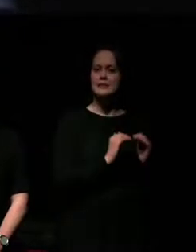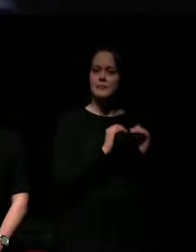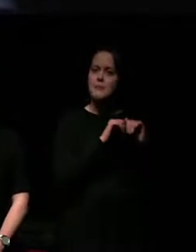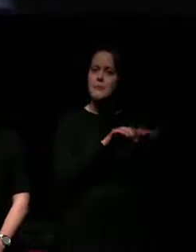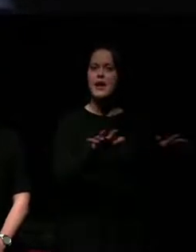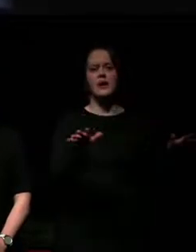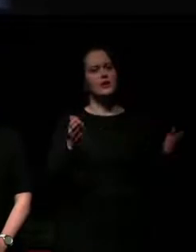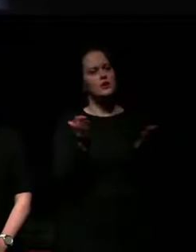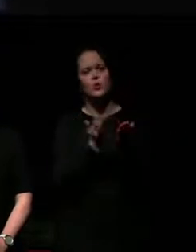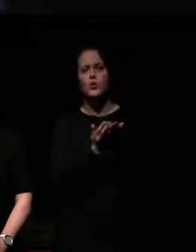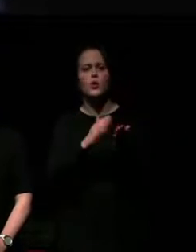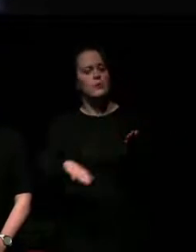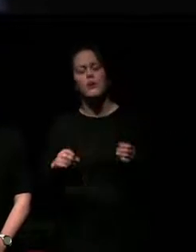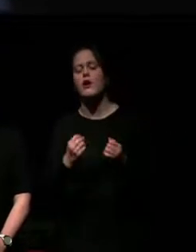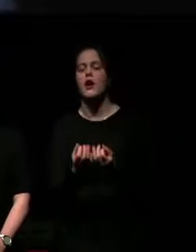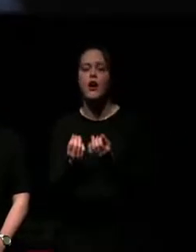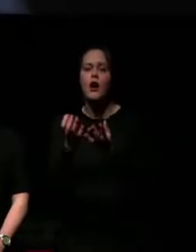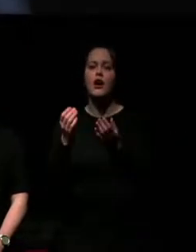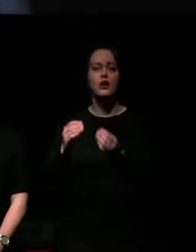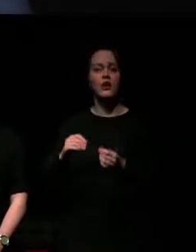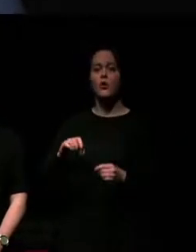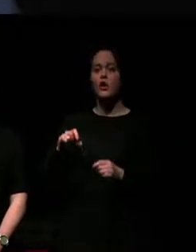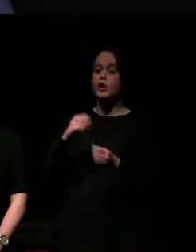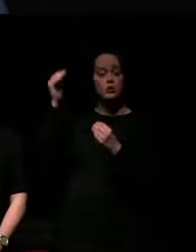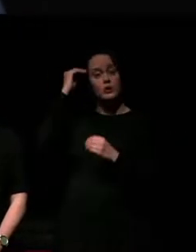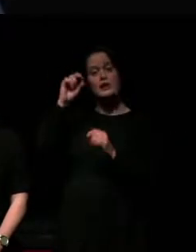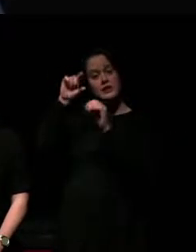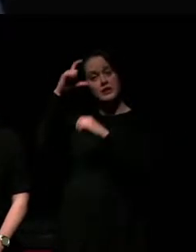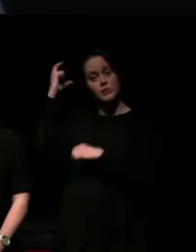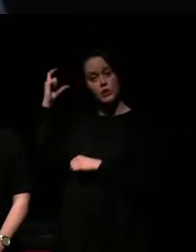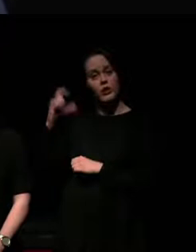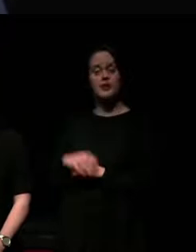av barnehager, av studentersamfunnet.